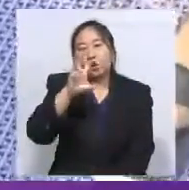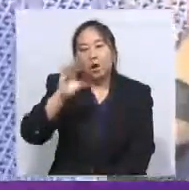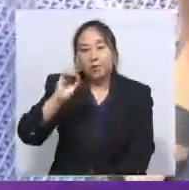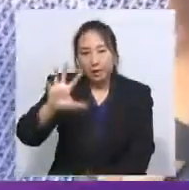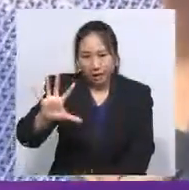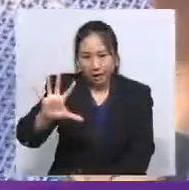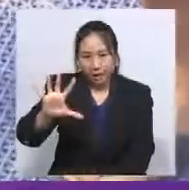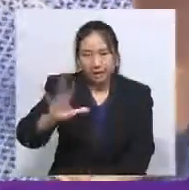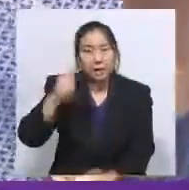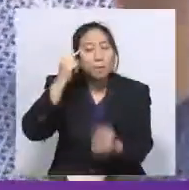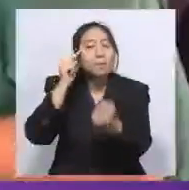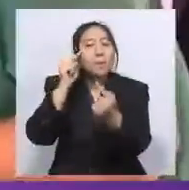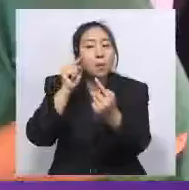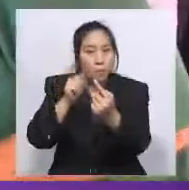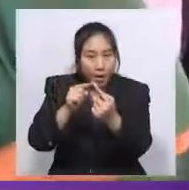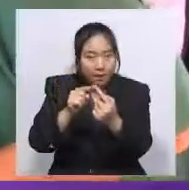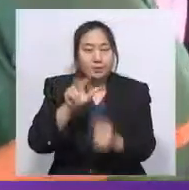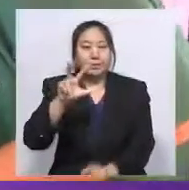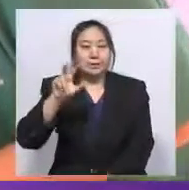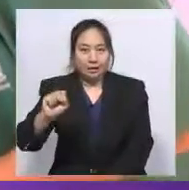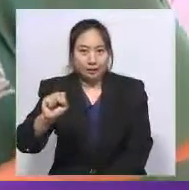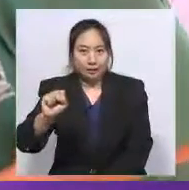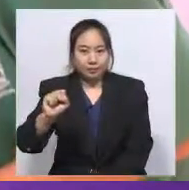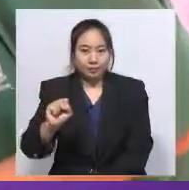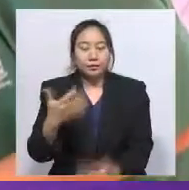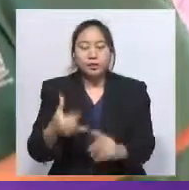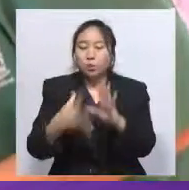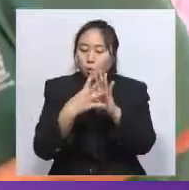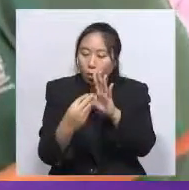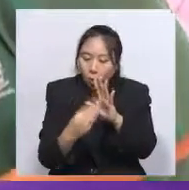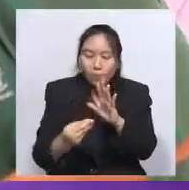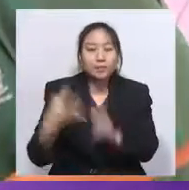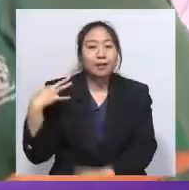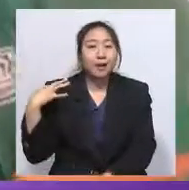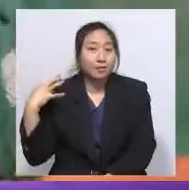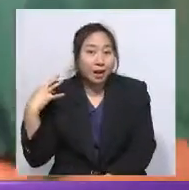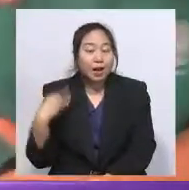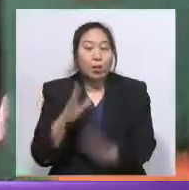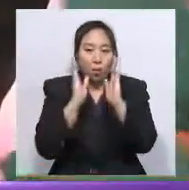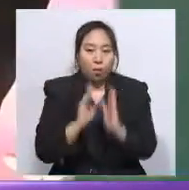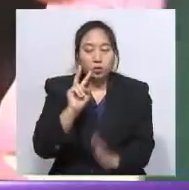137,255 ตัวจากเป้าที่ตั้งเอาไว้ 300,000 ตัวพร้อมอบรมอาสาปศุสัตว์แล้ว